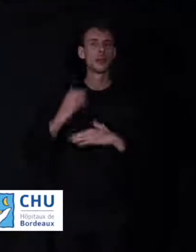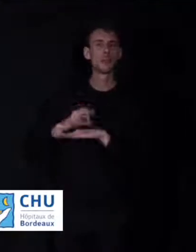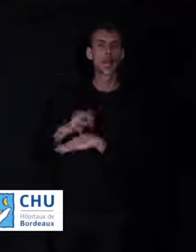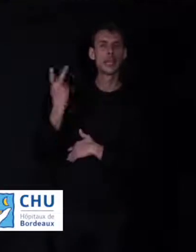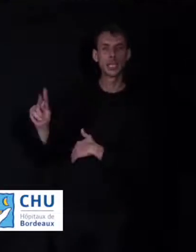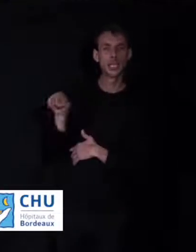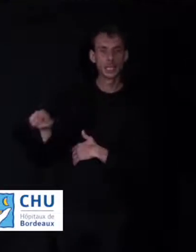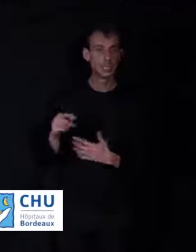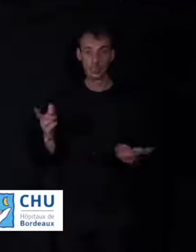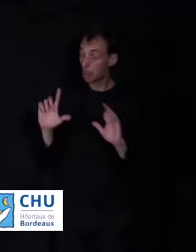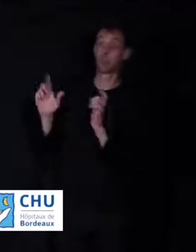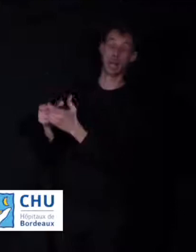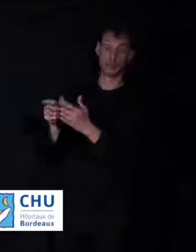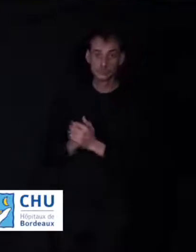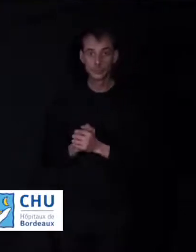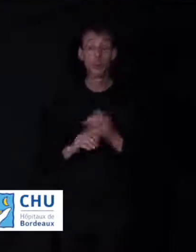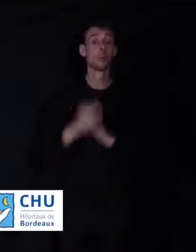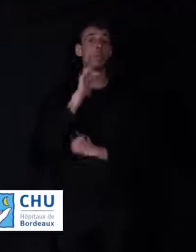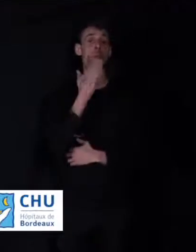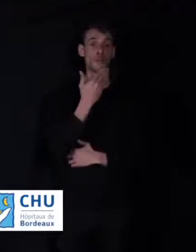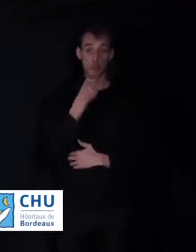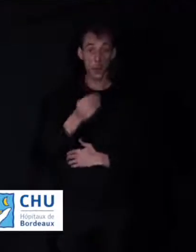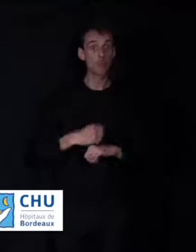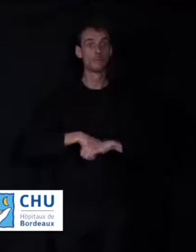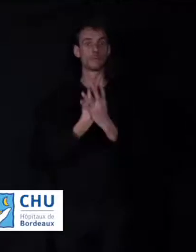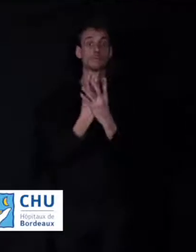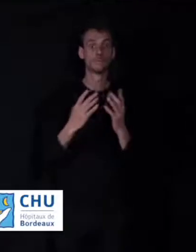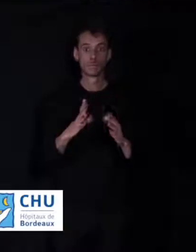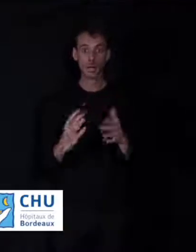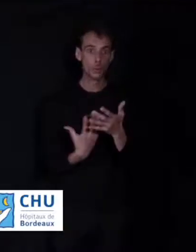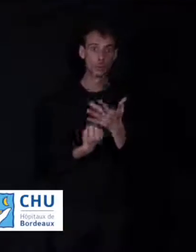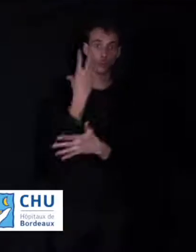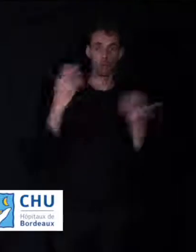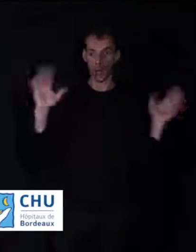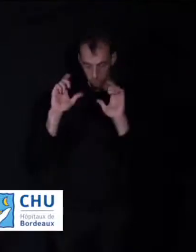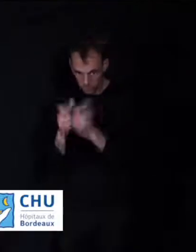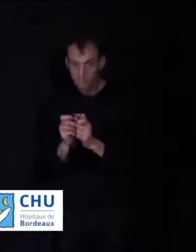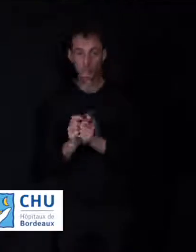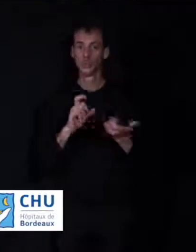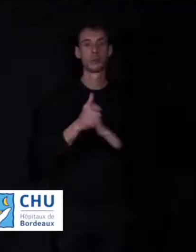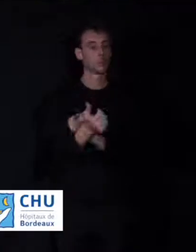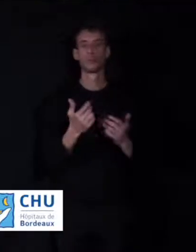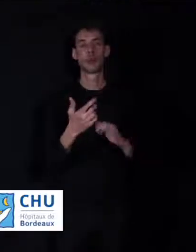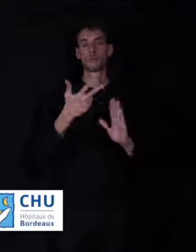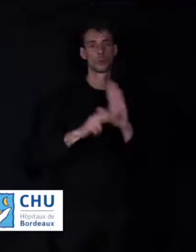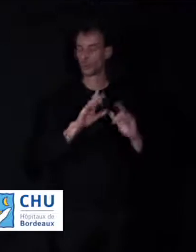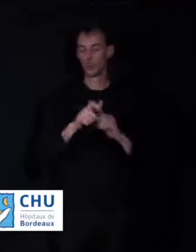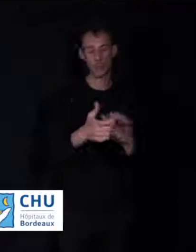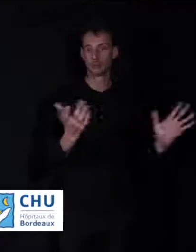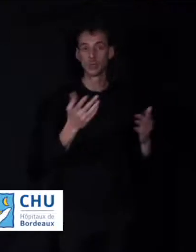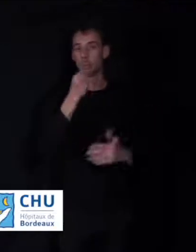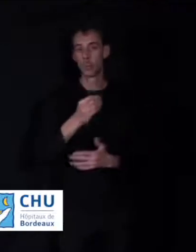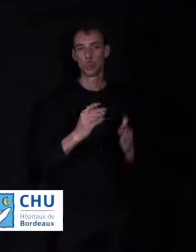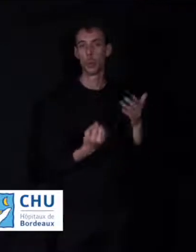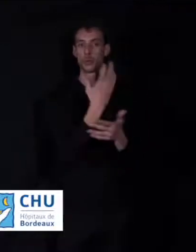on déclarait un nouveau virus et le 12 janvier, ce virus était séquencé. Le 16 mars, les premiers essais cliniques ont débuté